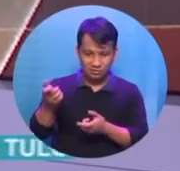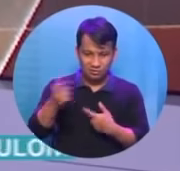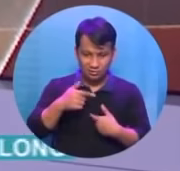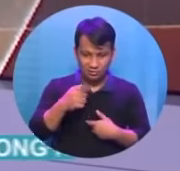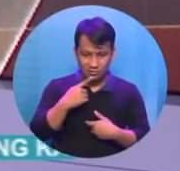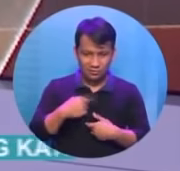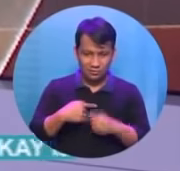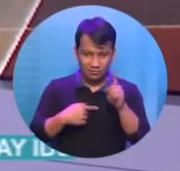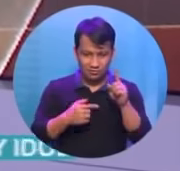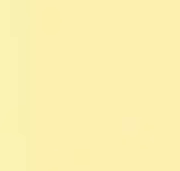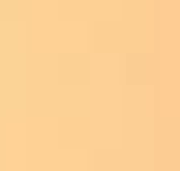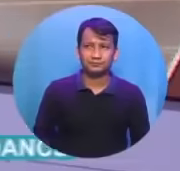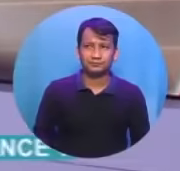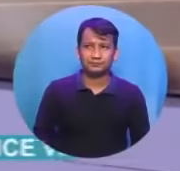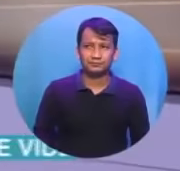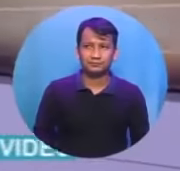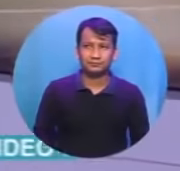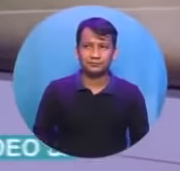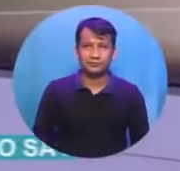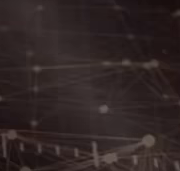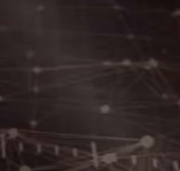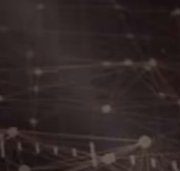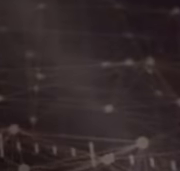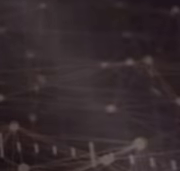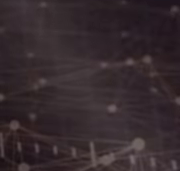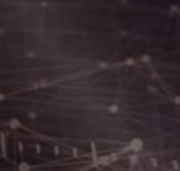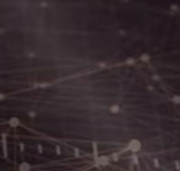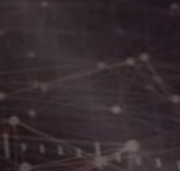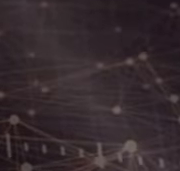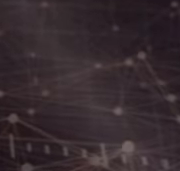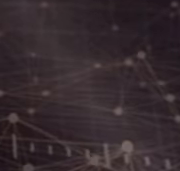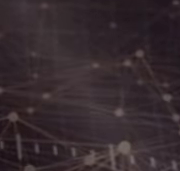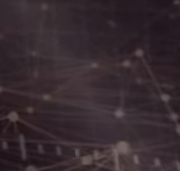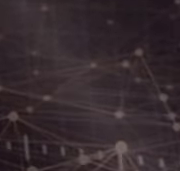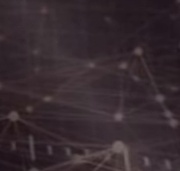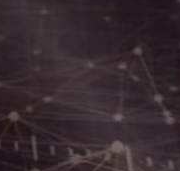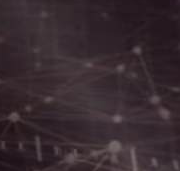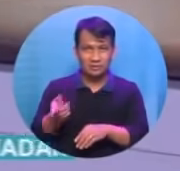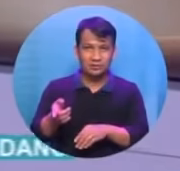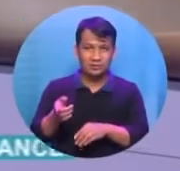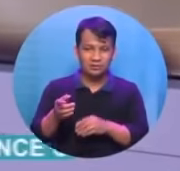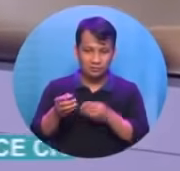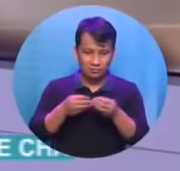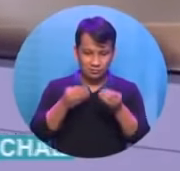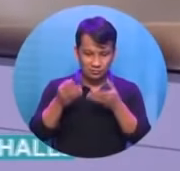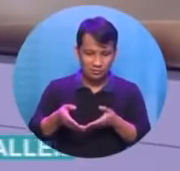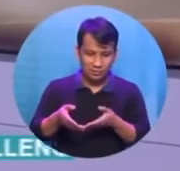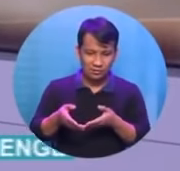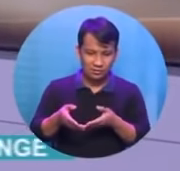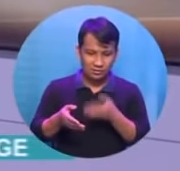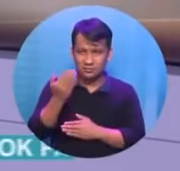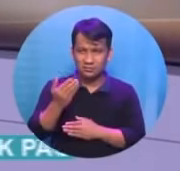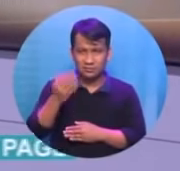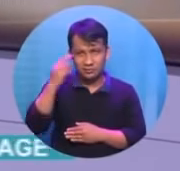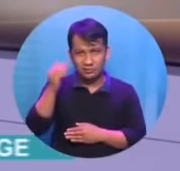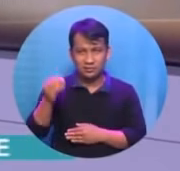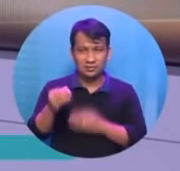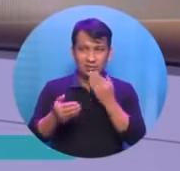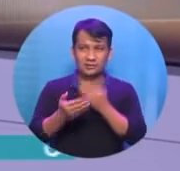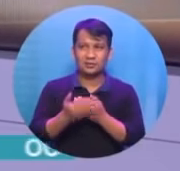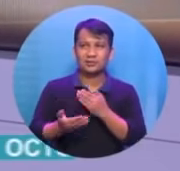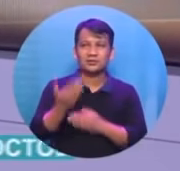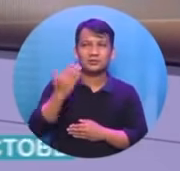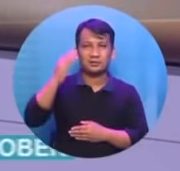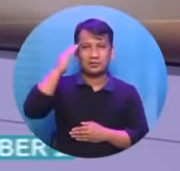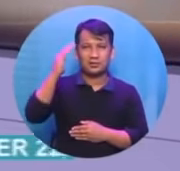akin 1 million. Opo, sir. Nasa yung telepono si Adrian Pamaong, anak ng operator. Sir Adrian, magandang umaga po. Magandang umaga po,